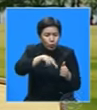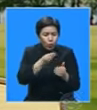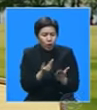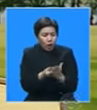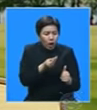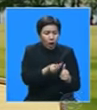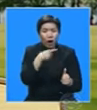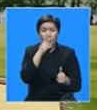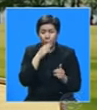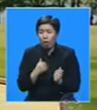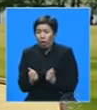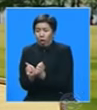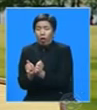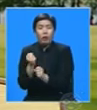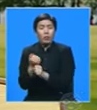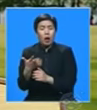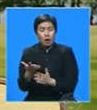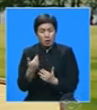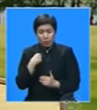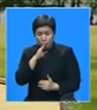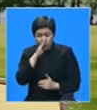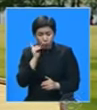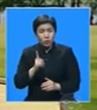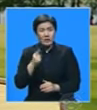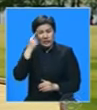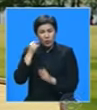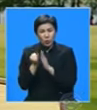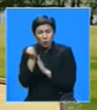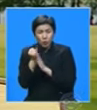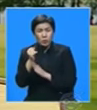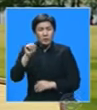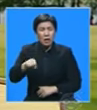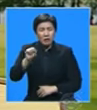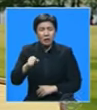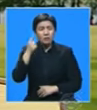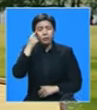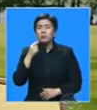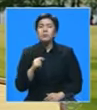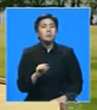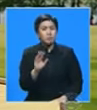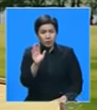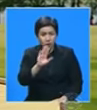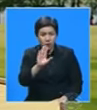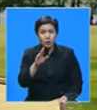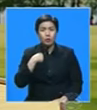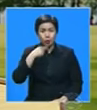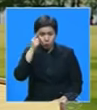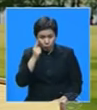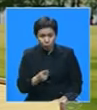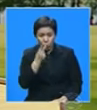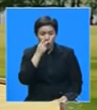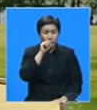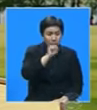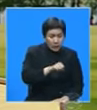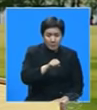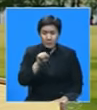บ้างนะอย่าคิดว่าทำอย่างนี้แล้วมันถูกต้องมันใช่แล้วมันไม่ใช่ทั้งนั้นน่ะบางอย่างก็ใช่บางอย่างก็ไม่ใ